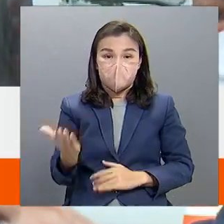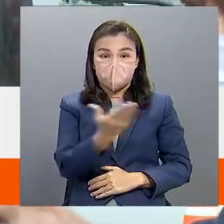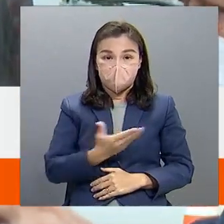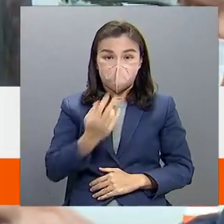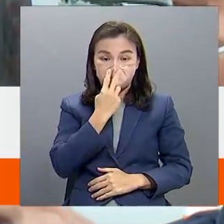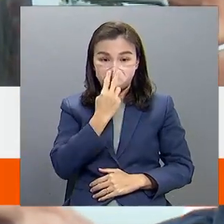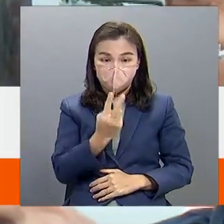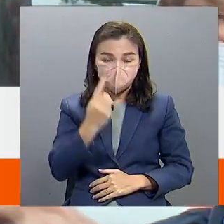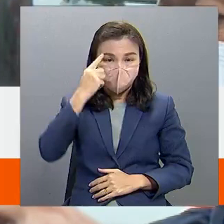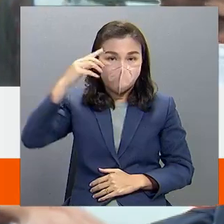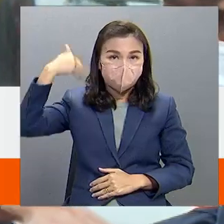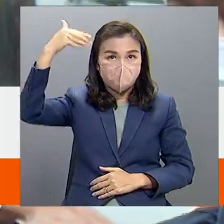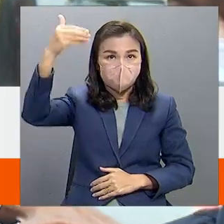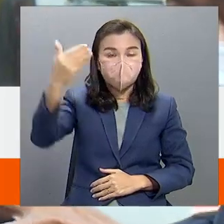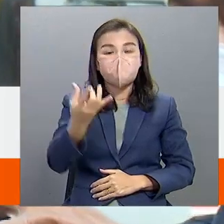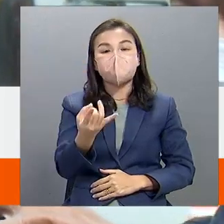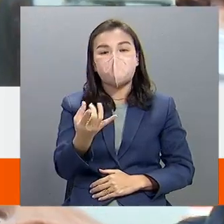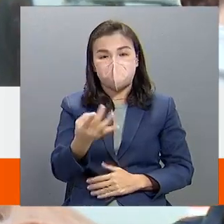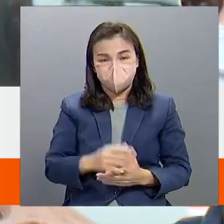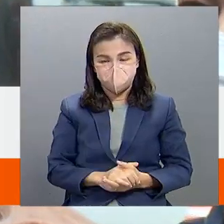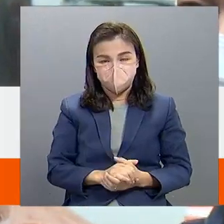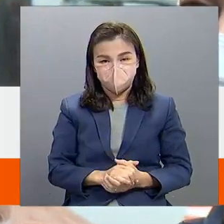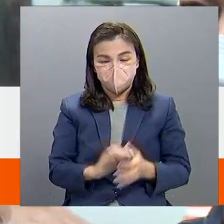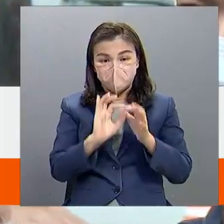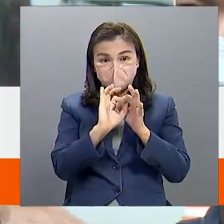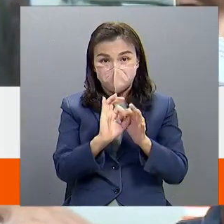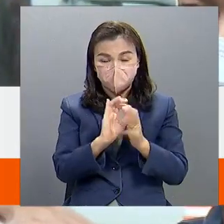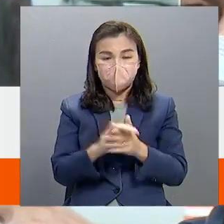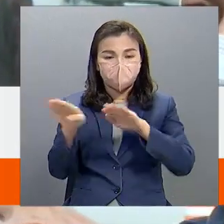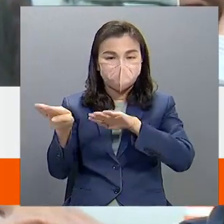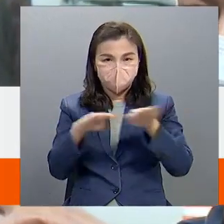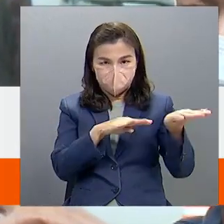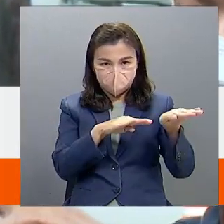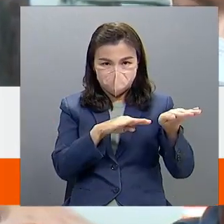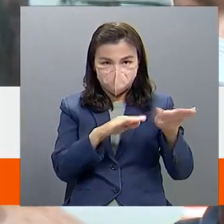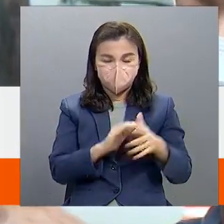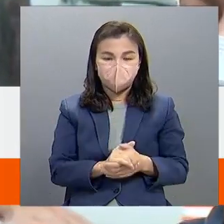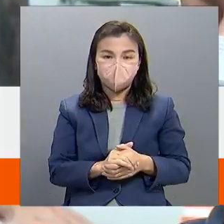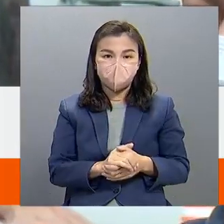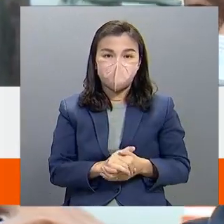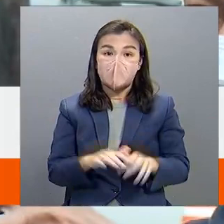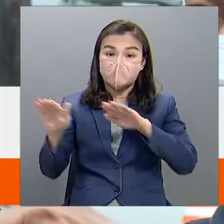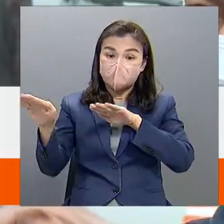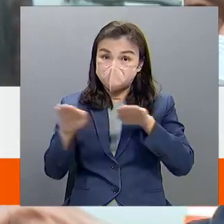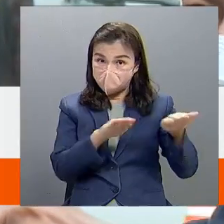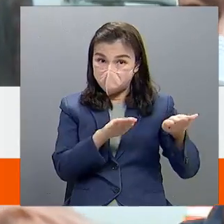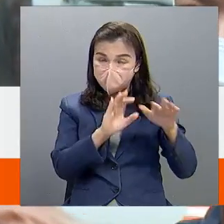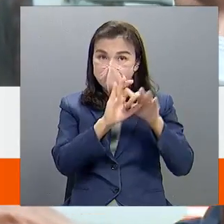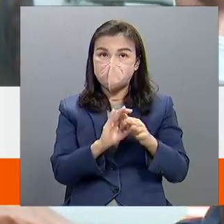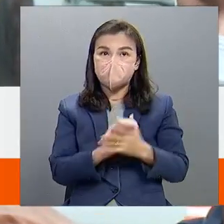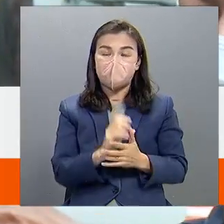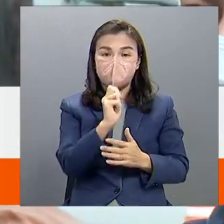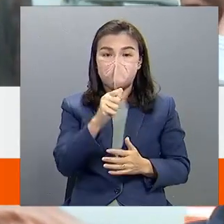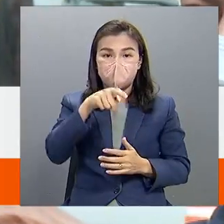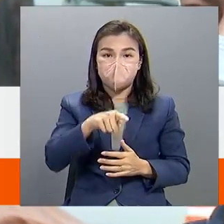ก็คือเรื่องของการเตรียมความพร้อมเรื่องเอเปกนะในฐานะที่เราเป็นเจ้าภาพเราต้อง